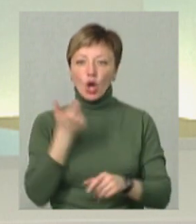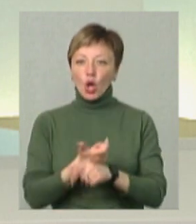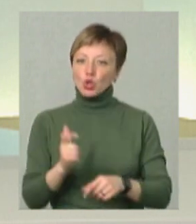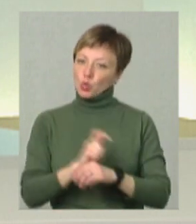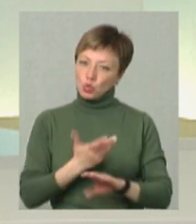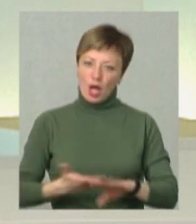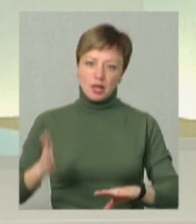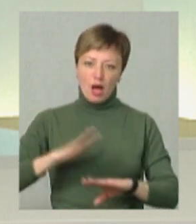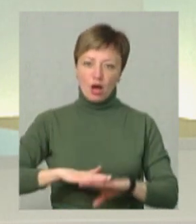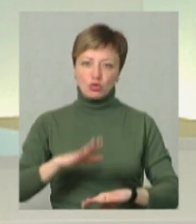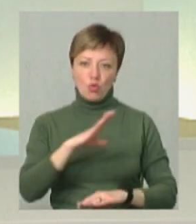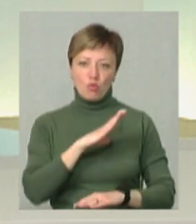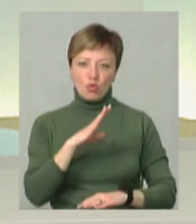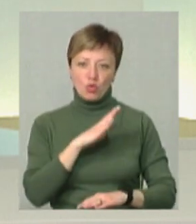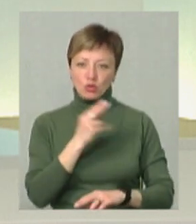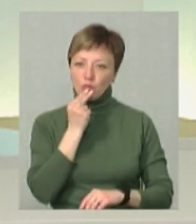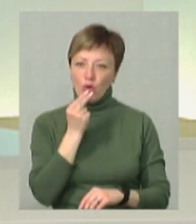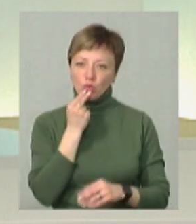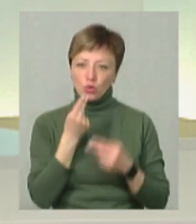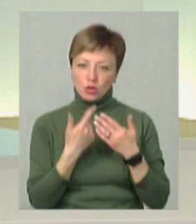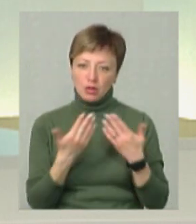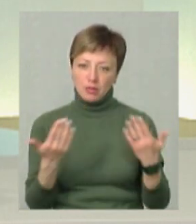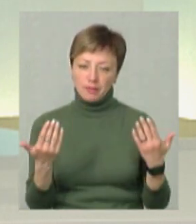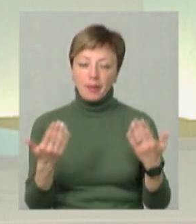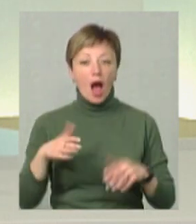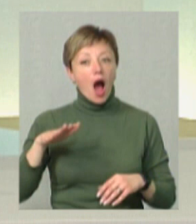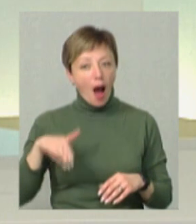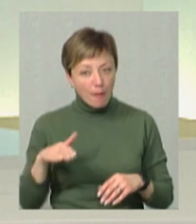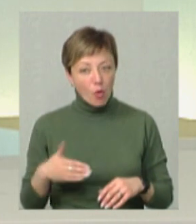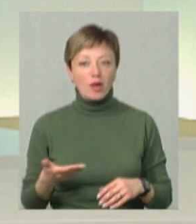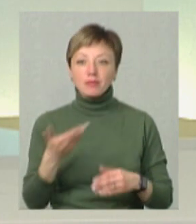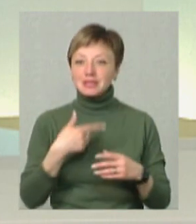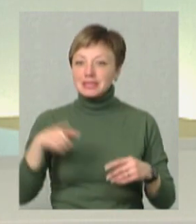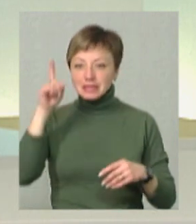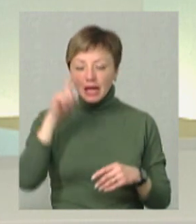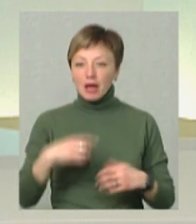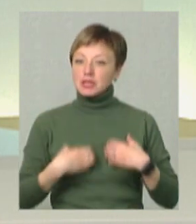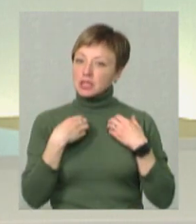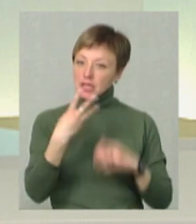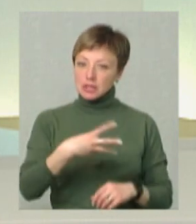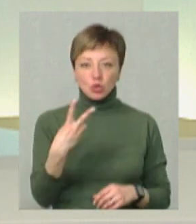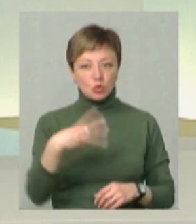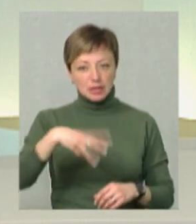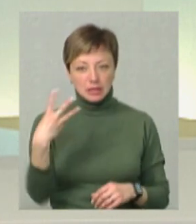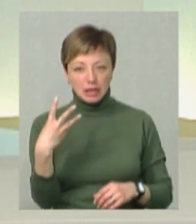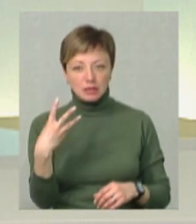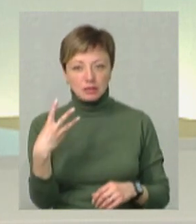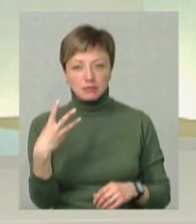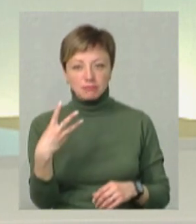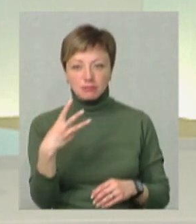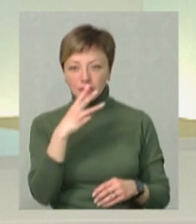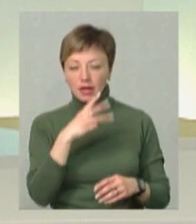Дуже тяжко було з продуктами. А потім ми знаємо цей страшний 32-33,